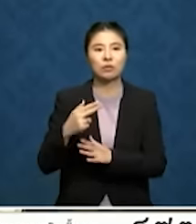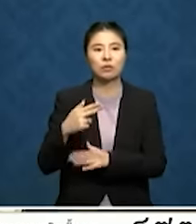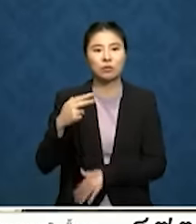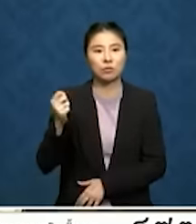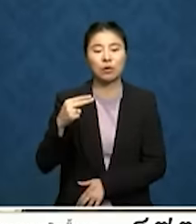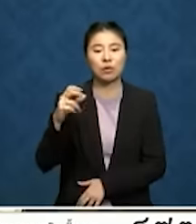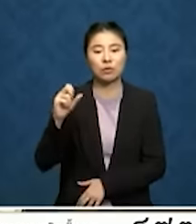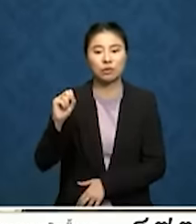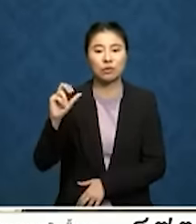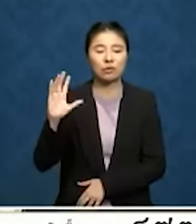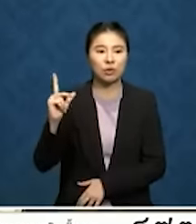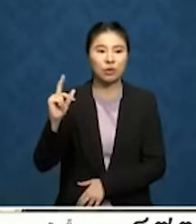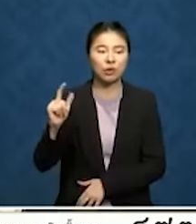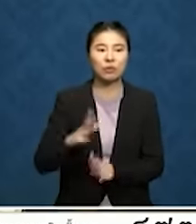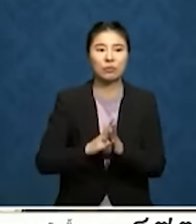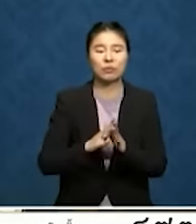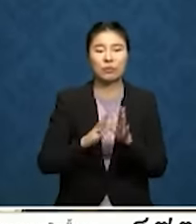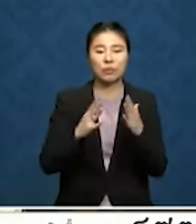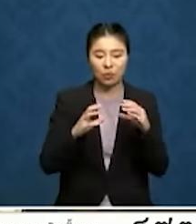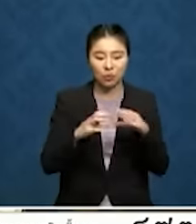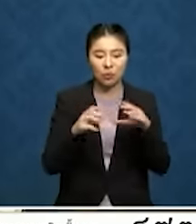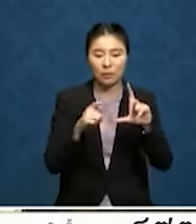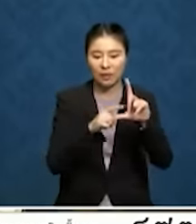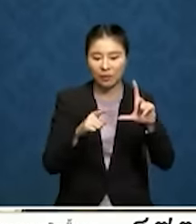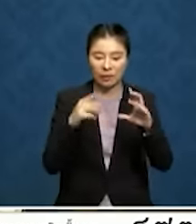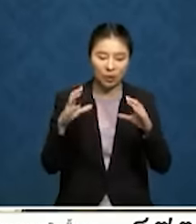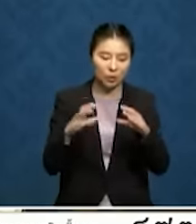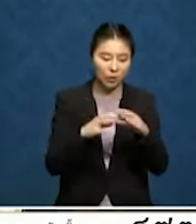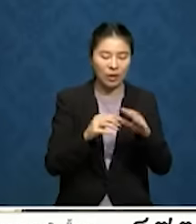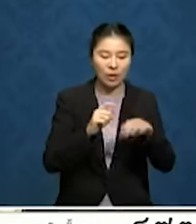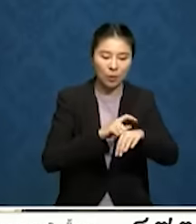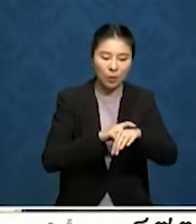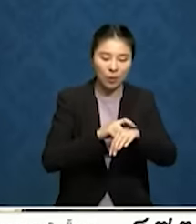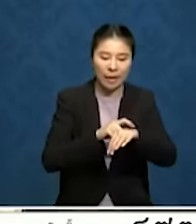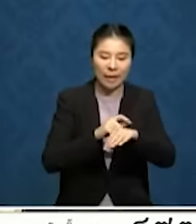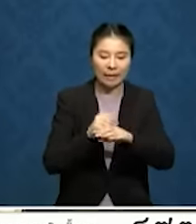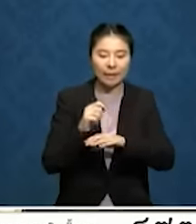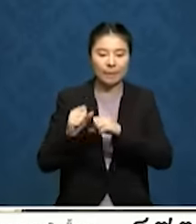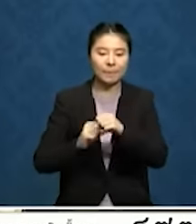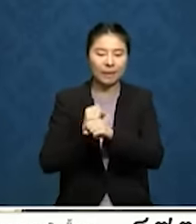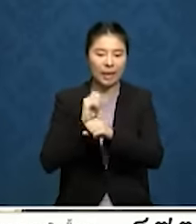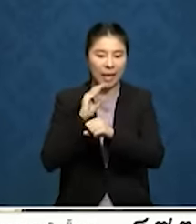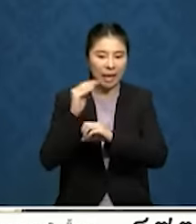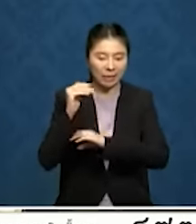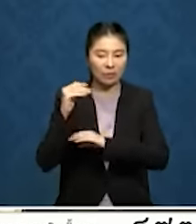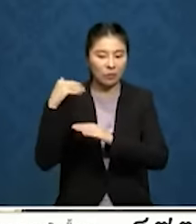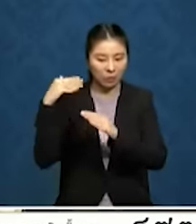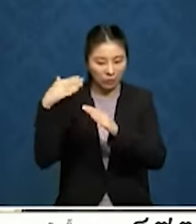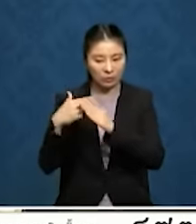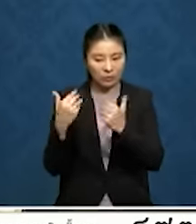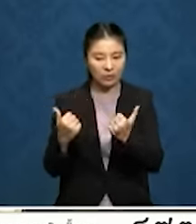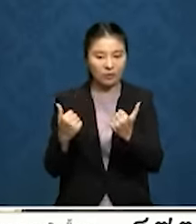งพรรคก้าวไกลในช่วง5ปีที่ผ่านมานี้ซึ่งมีเพื่อนสมาชิกหลายคนครับที่นั่งอยู่ในห้องประชุมแห่ง